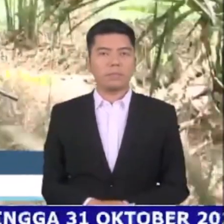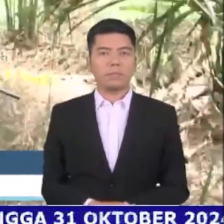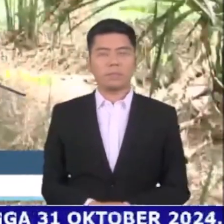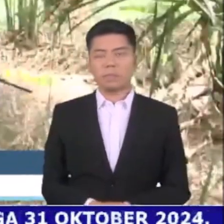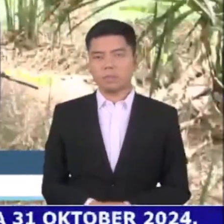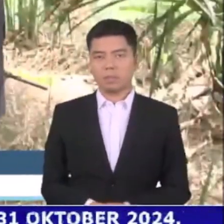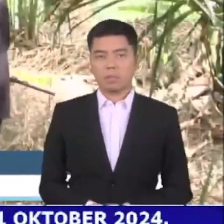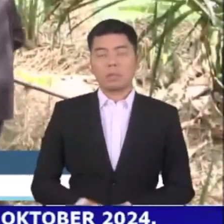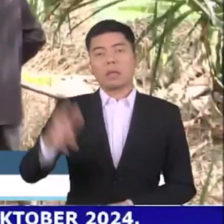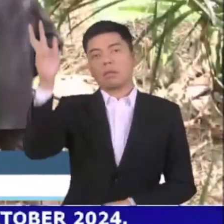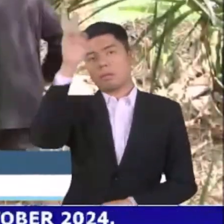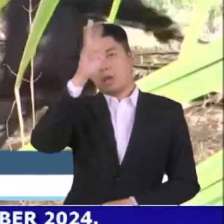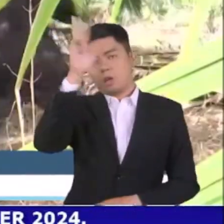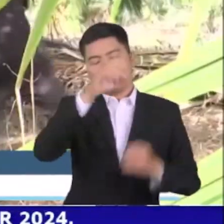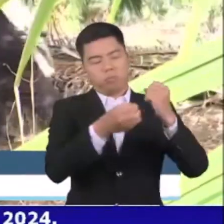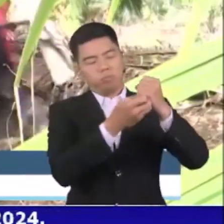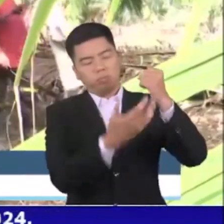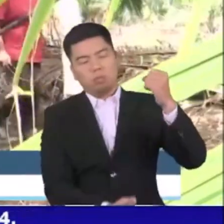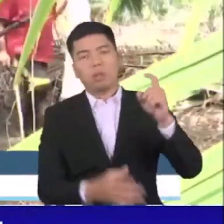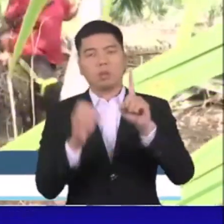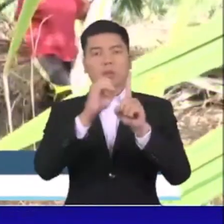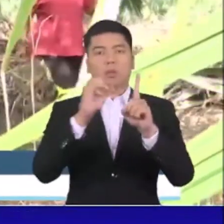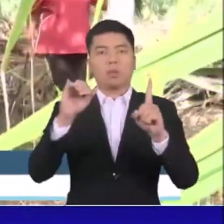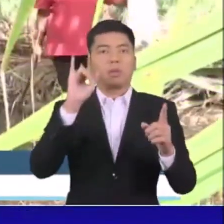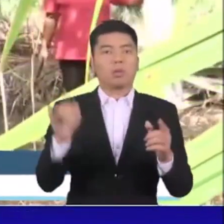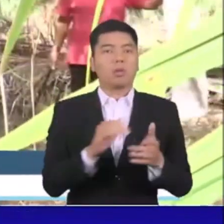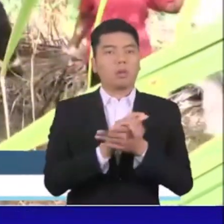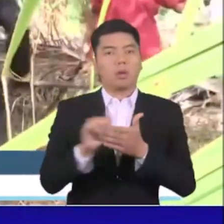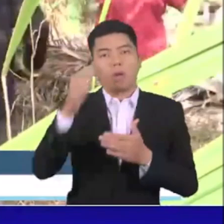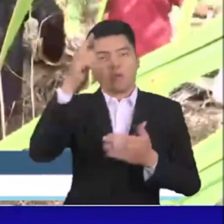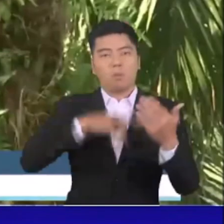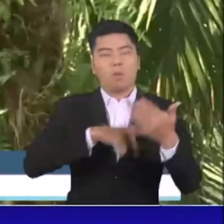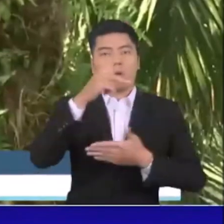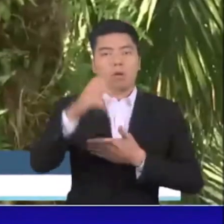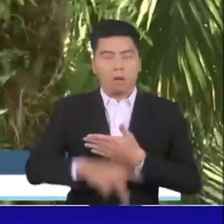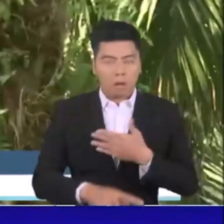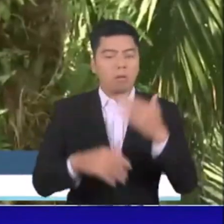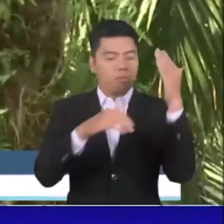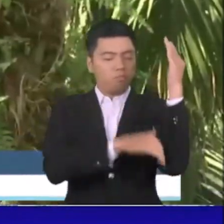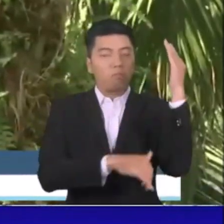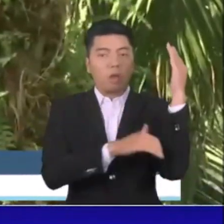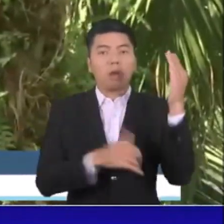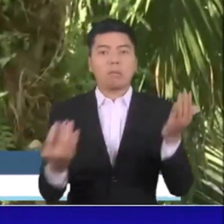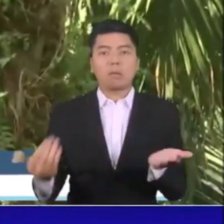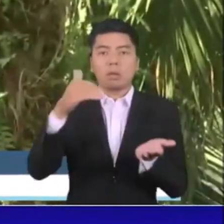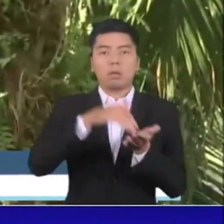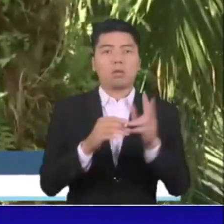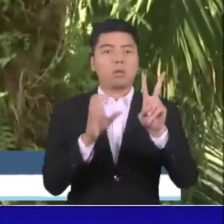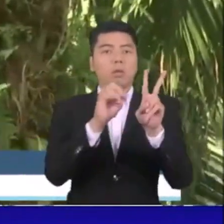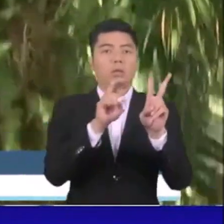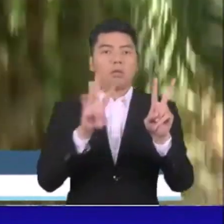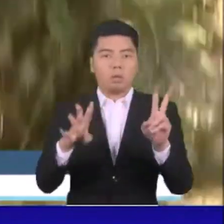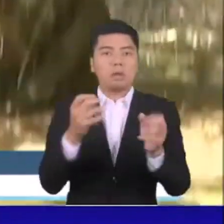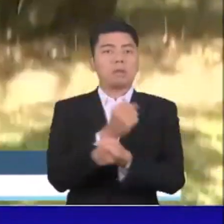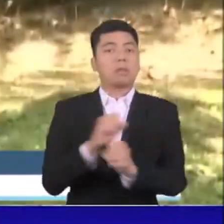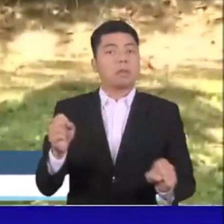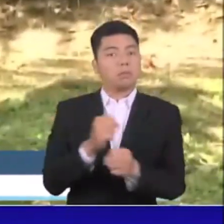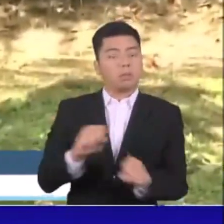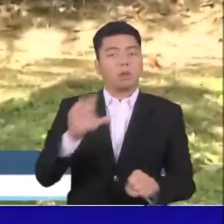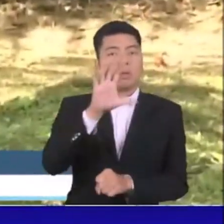banyak-banyak kerajaan memperuntuk 100 juta untuk program penanaman semula bagi 2024 dengan